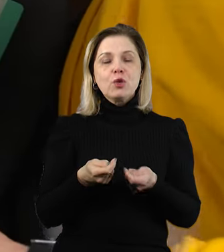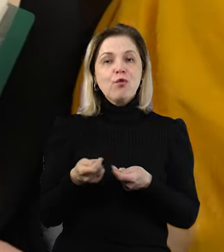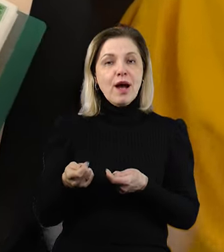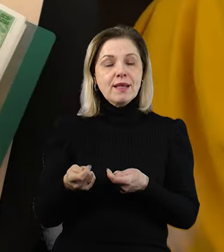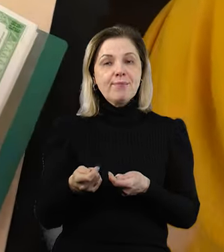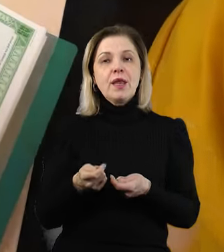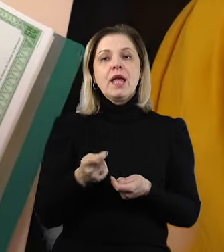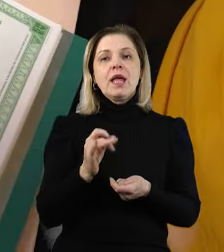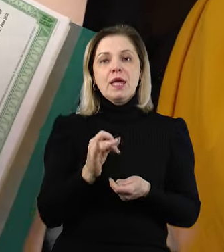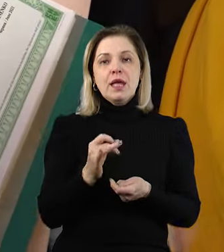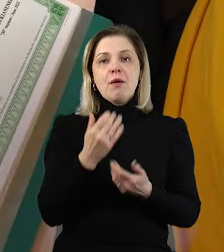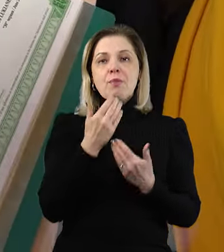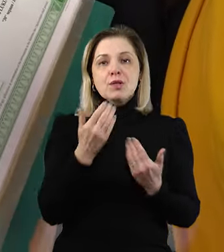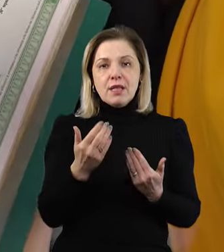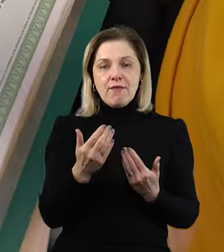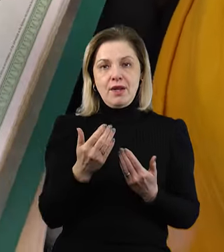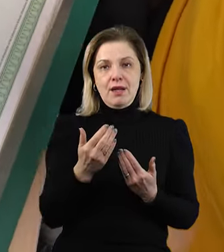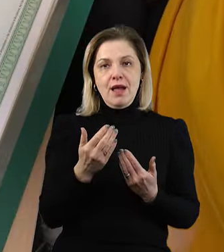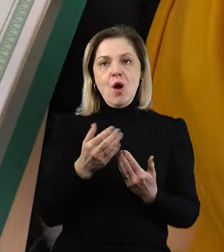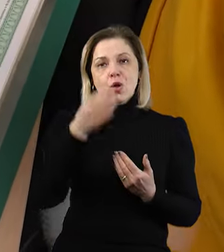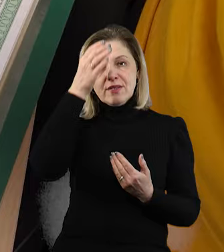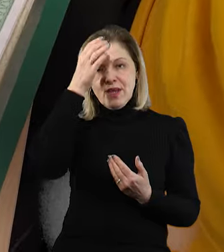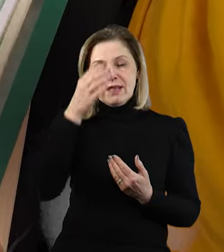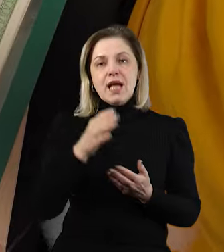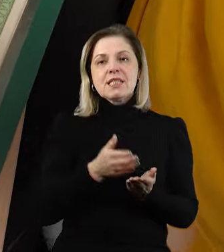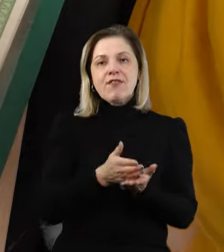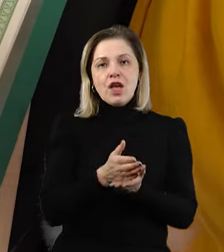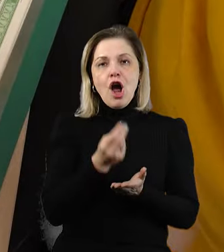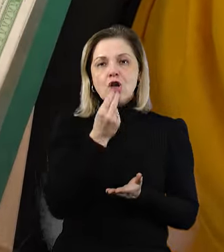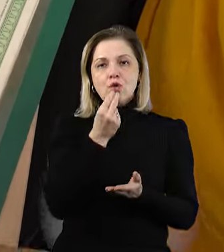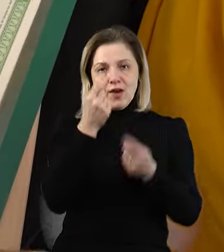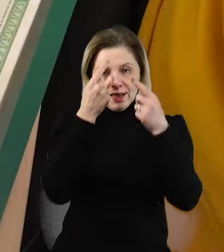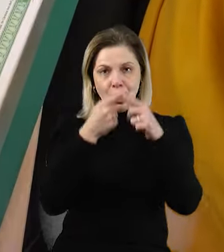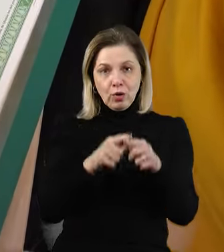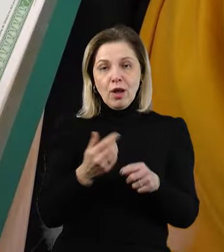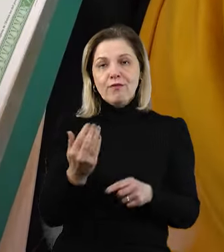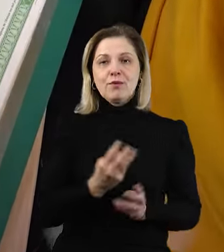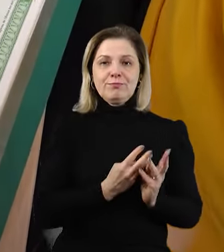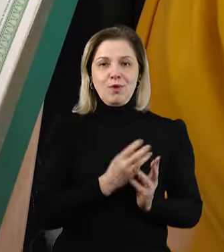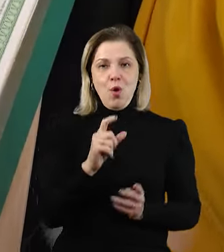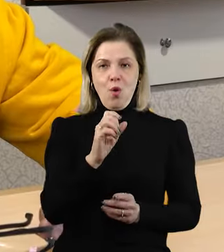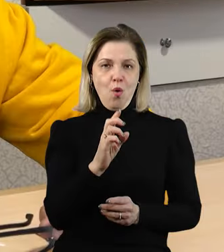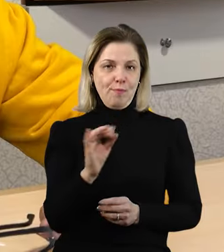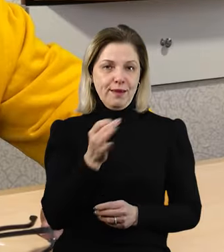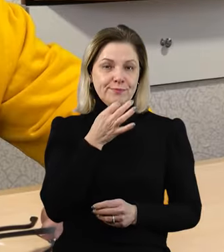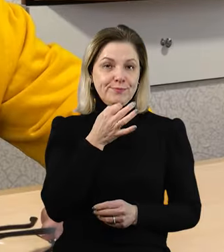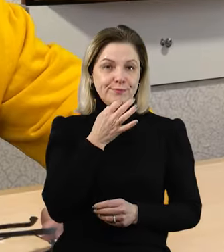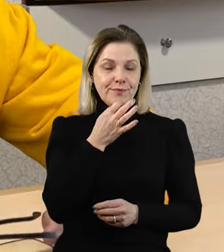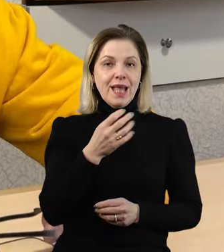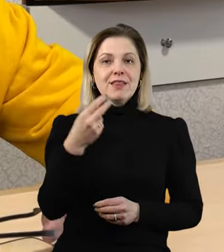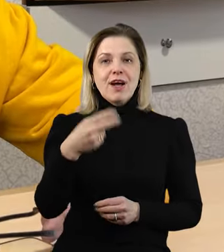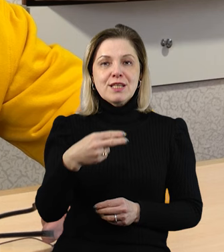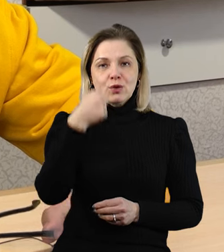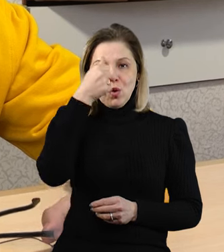самоврядування. Крайню освіту чоловік отримав у сфері харчових технологій. Говорить, цьому сприяло його хобі. Я з 20-го